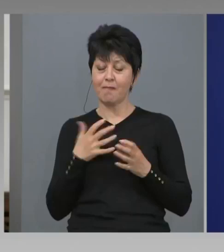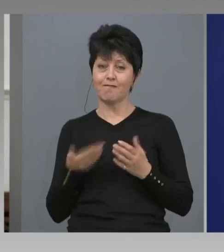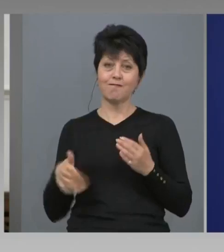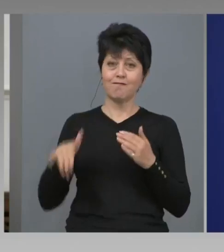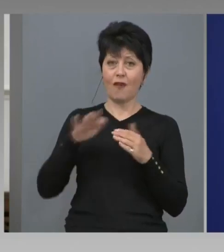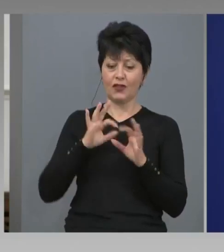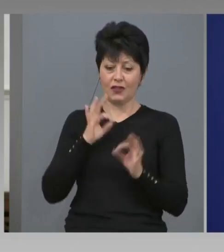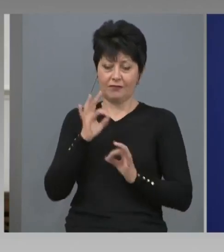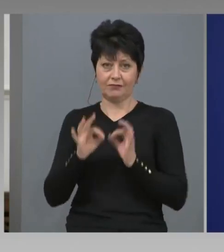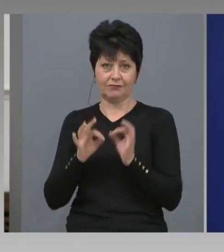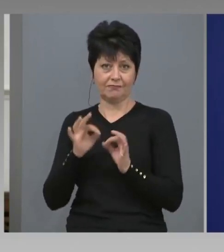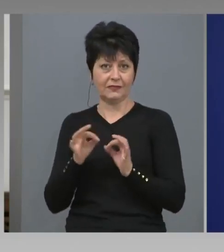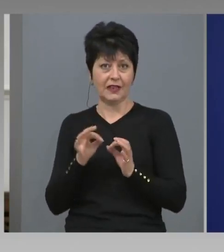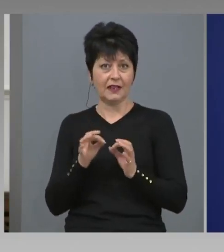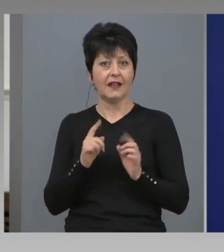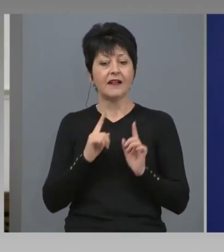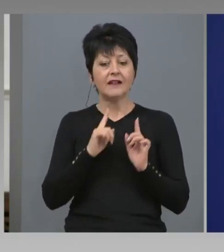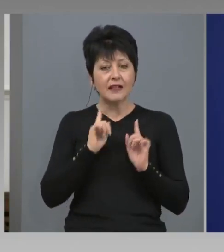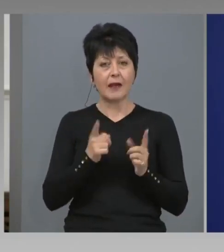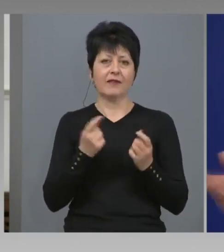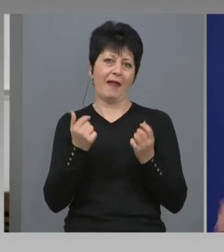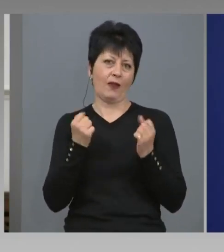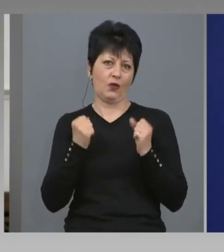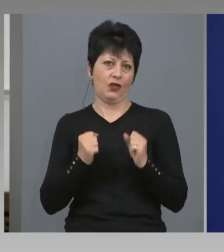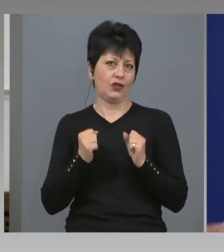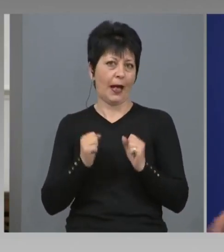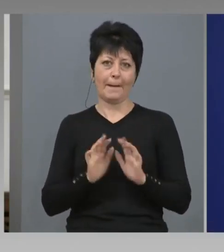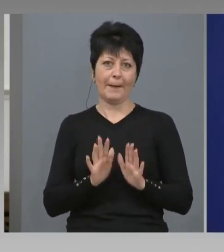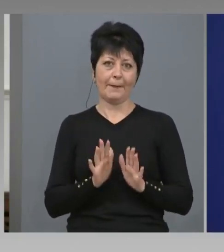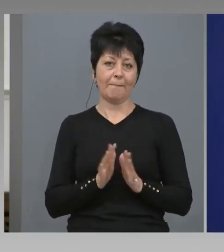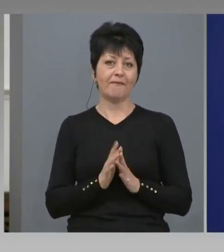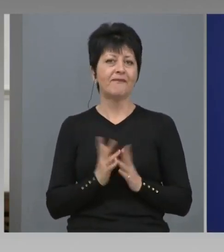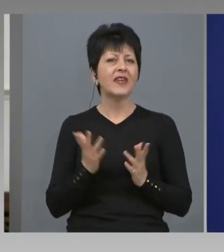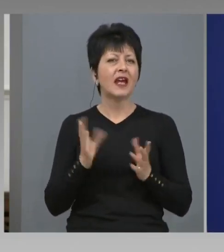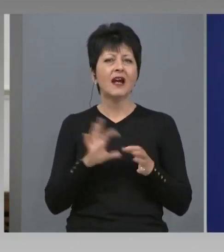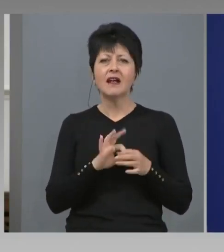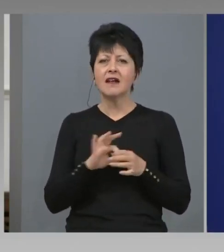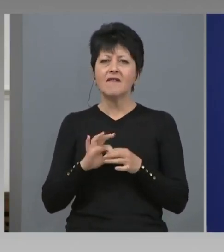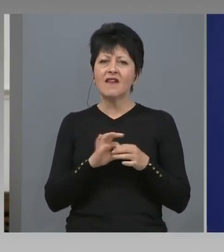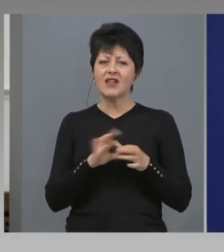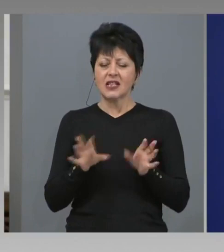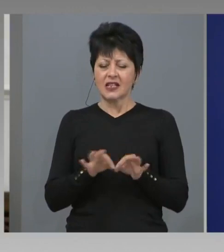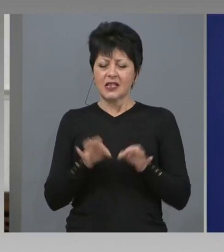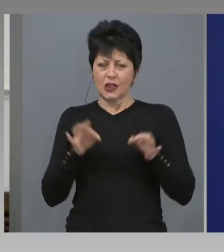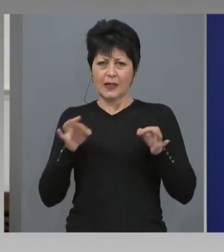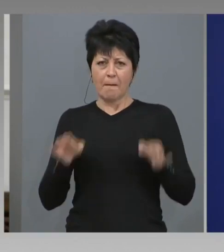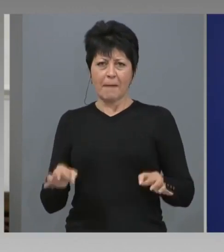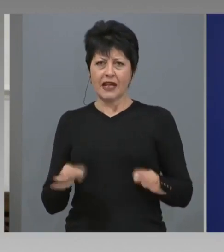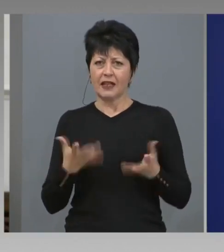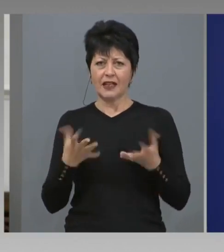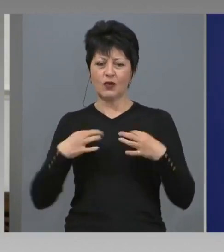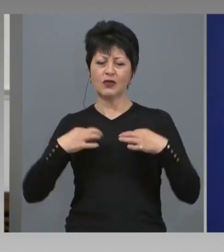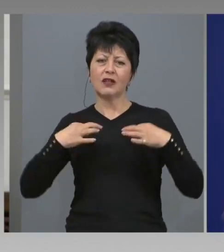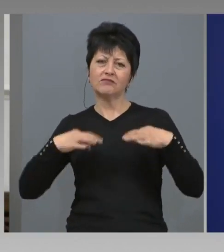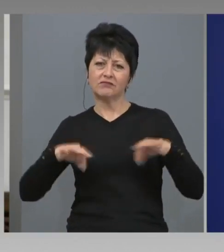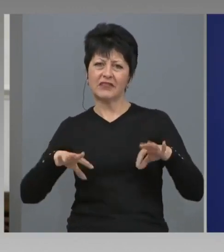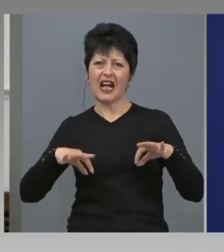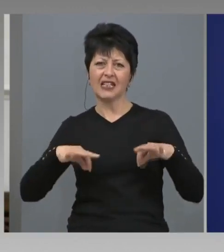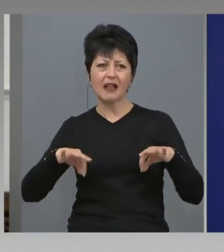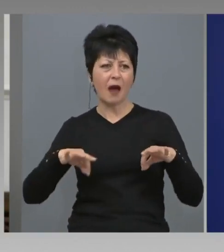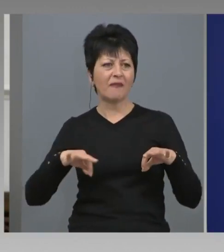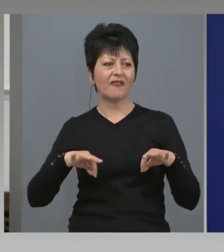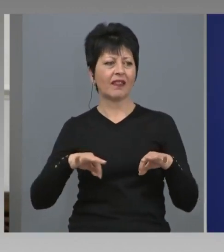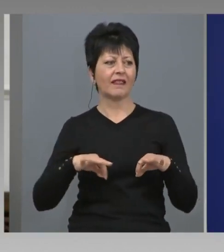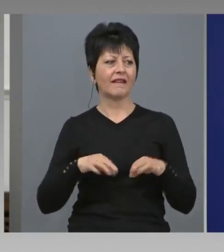Това е, за всяко нещо трябва да бъде. И въобще, във връзка с мерките, които се отпускат, едно